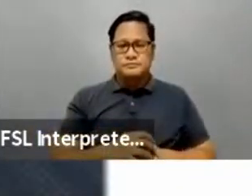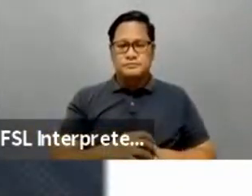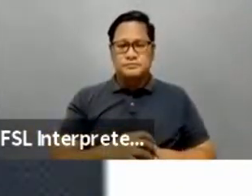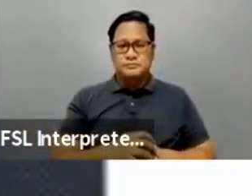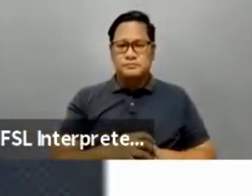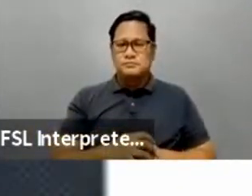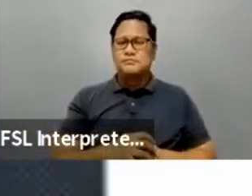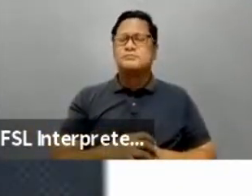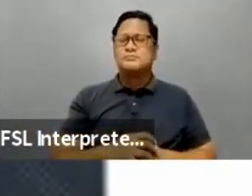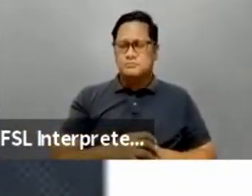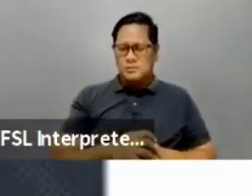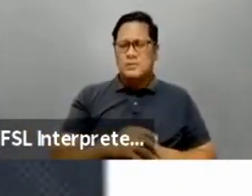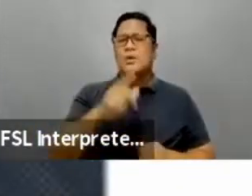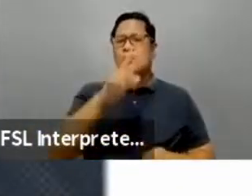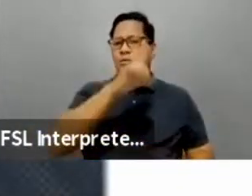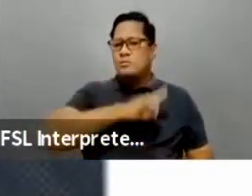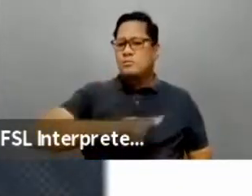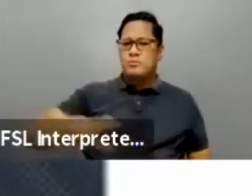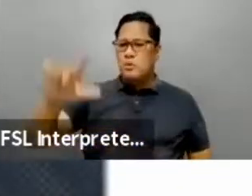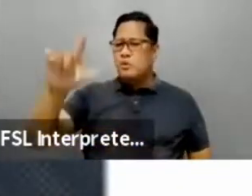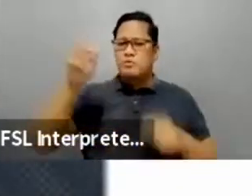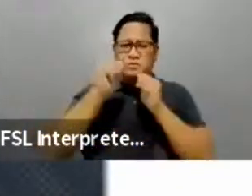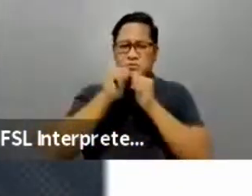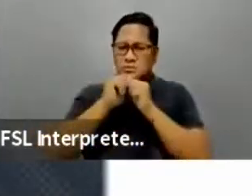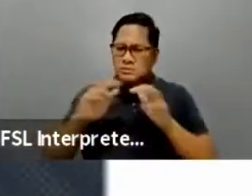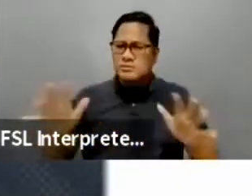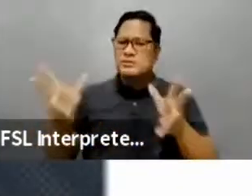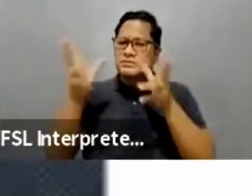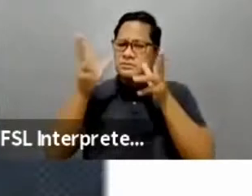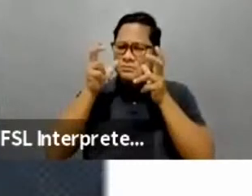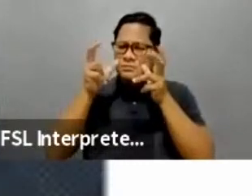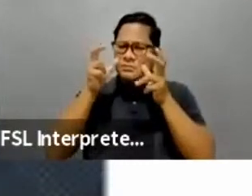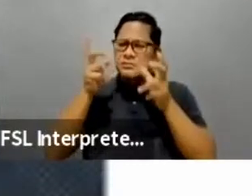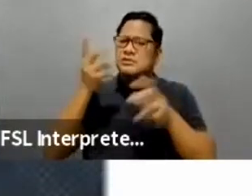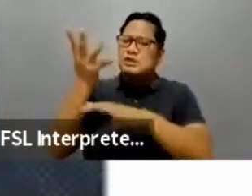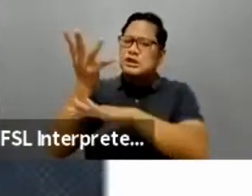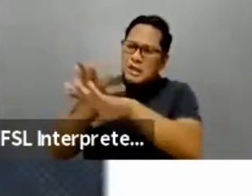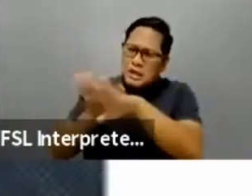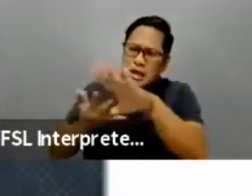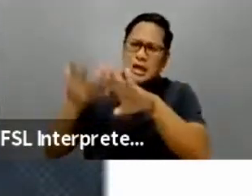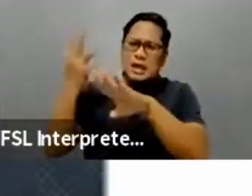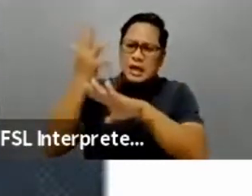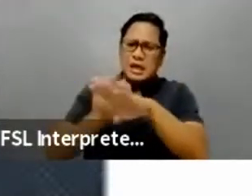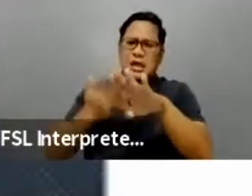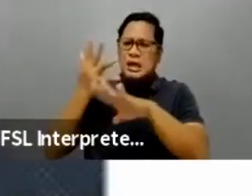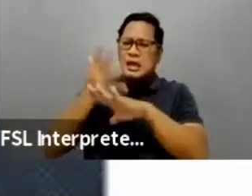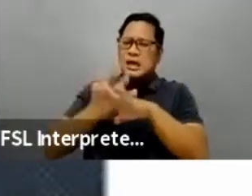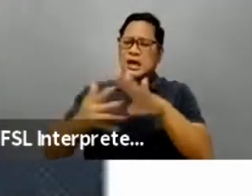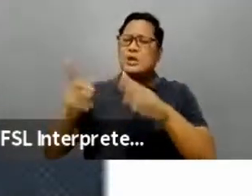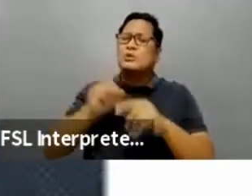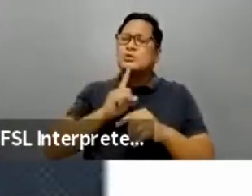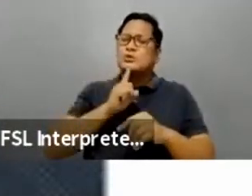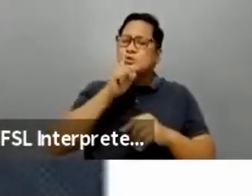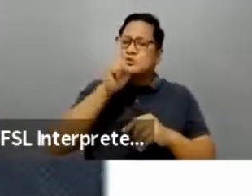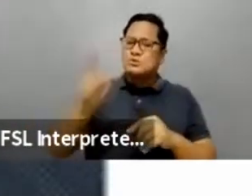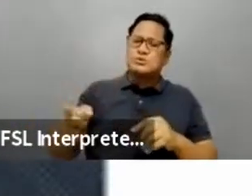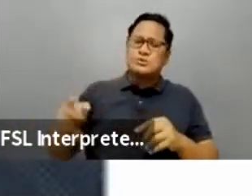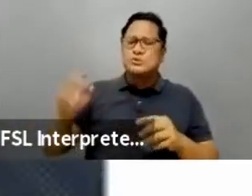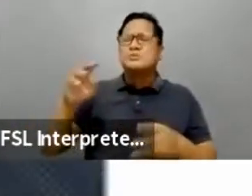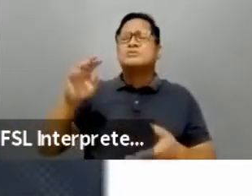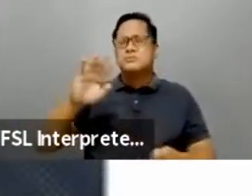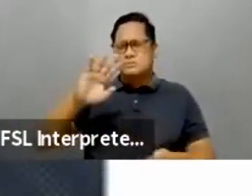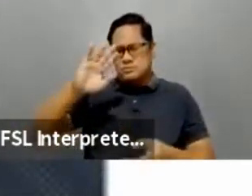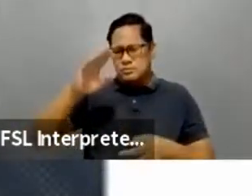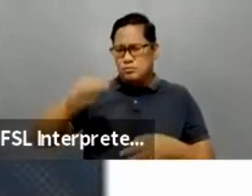O poong may kapal, dinig mo ang daing ng mga ulilang bunso at